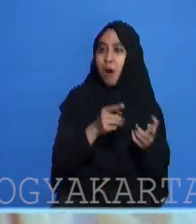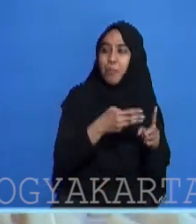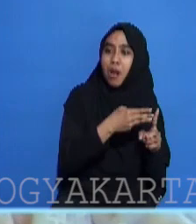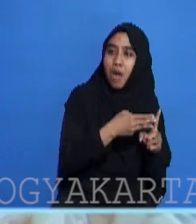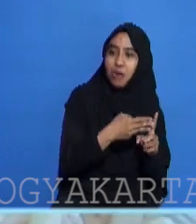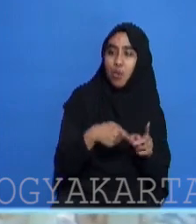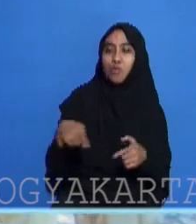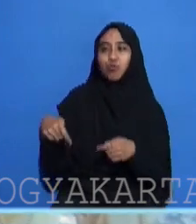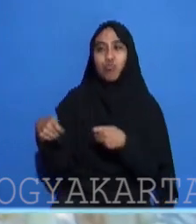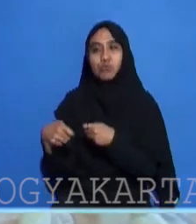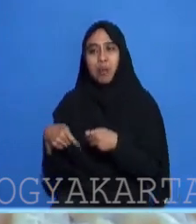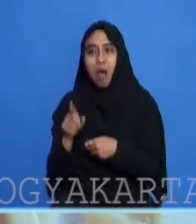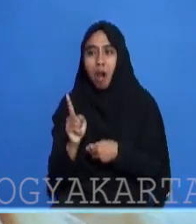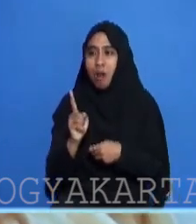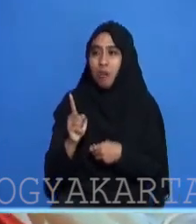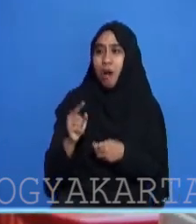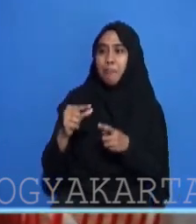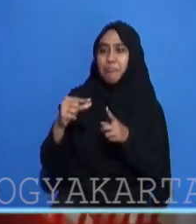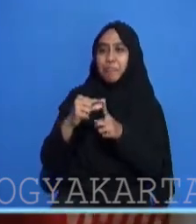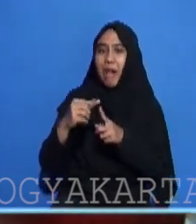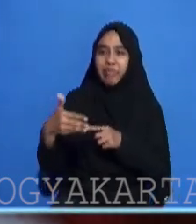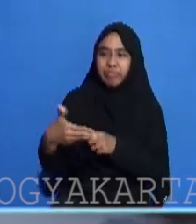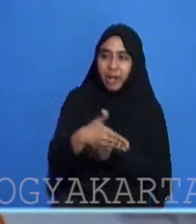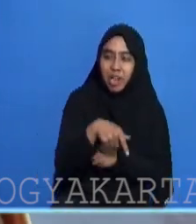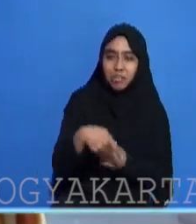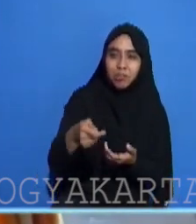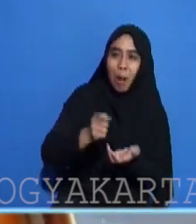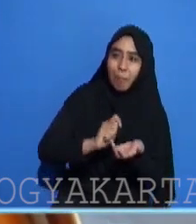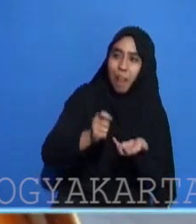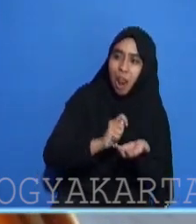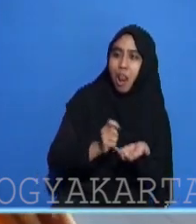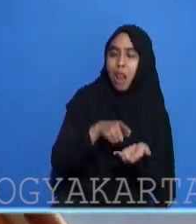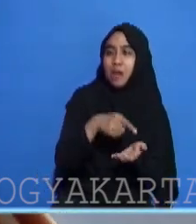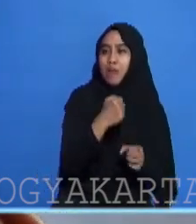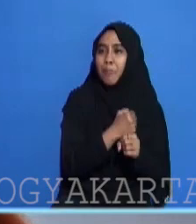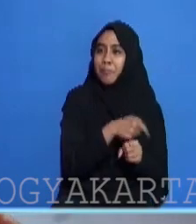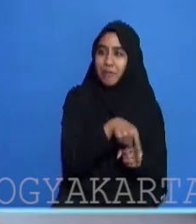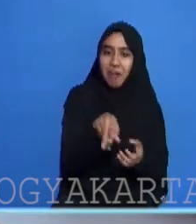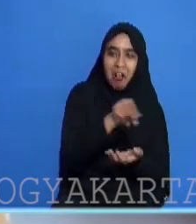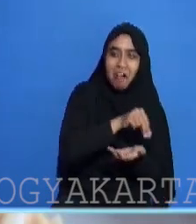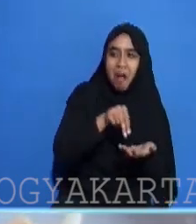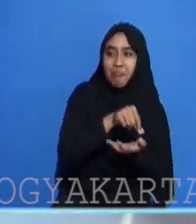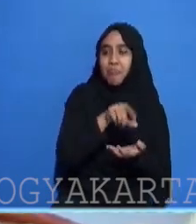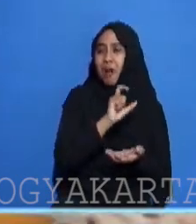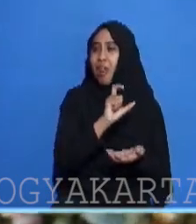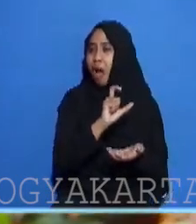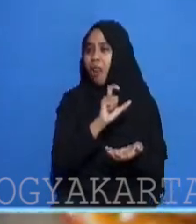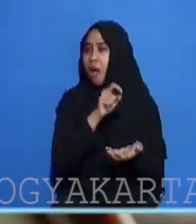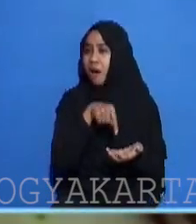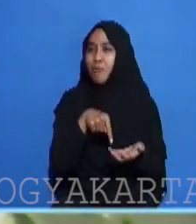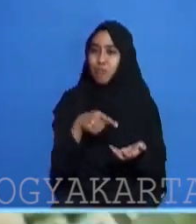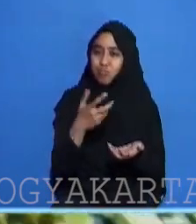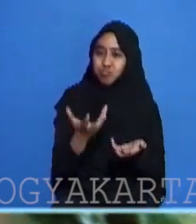tongseng, kemudian patin di sambal gami ini. Ini kuah rempah cakalang. Ini ada